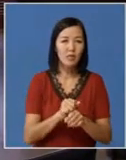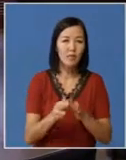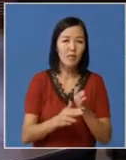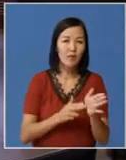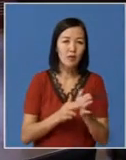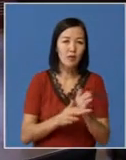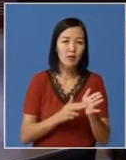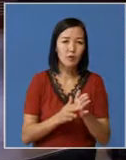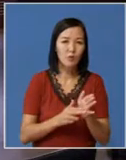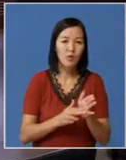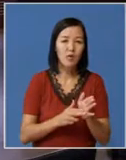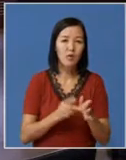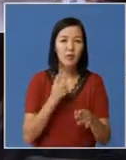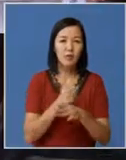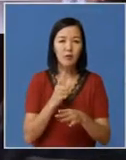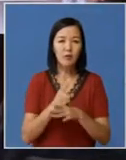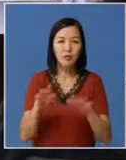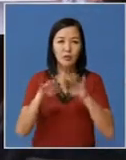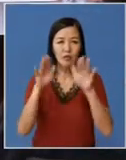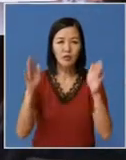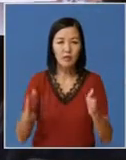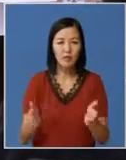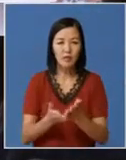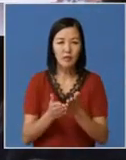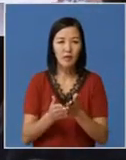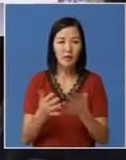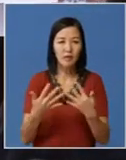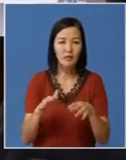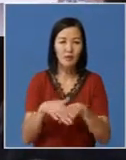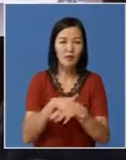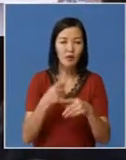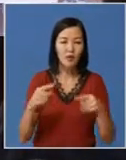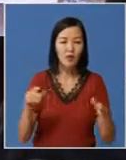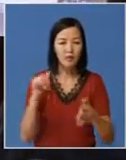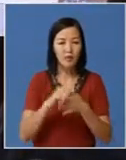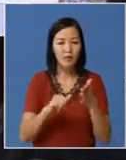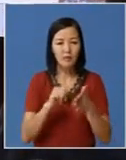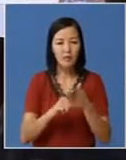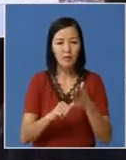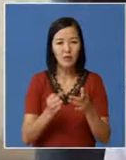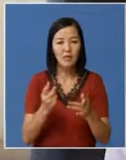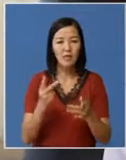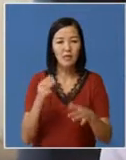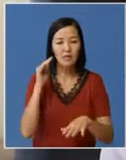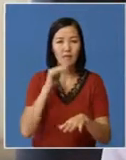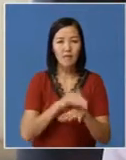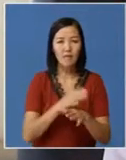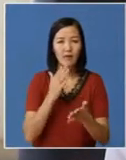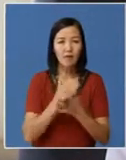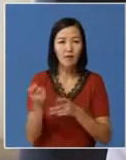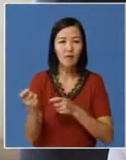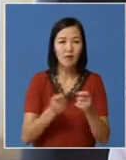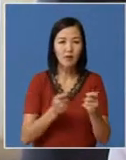запрещающих знаков на железнодорожных путях, в населенных пунктах и многое другое. Более того, имеются несколько фактов, когда